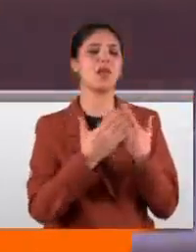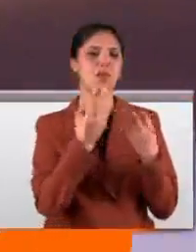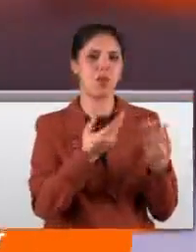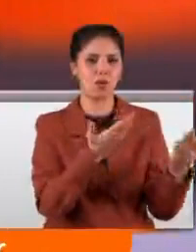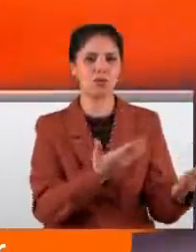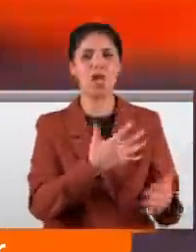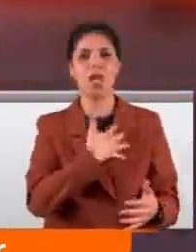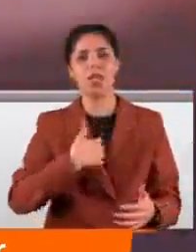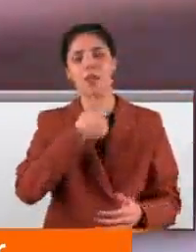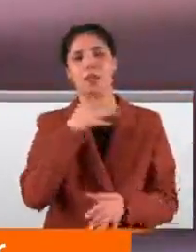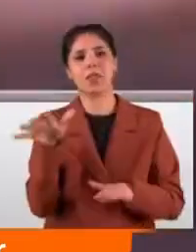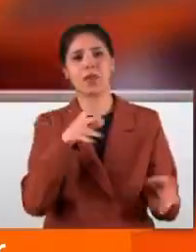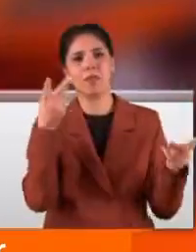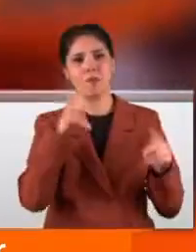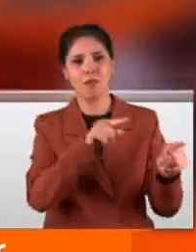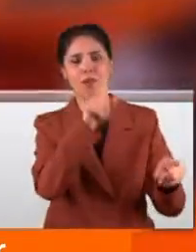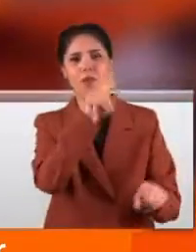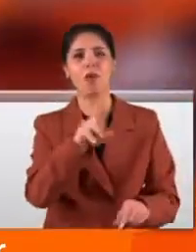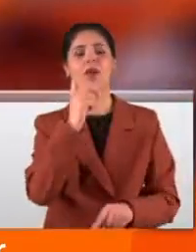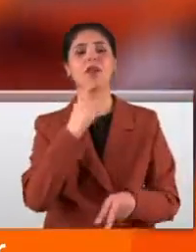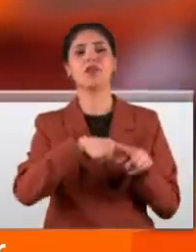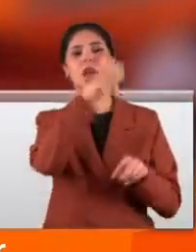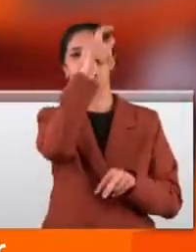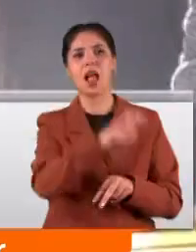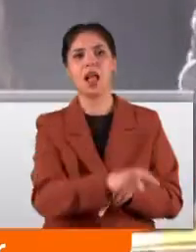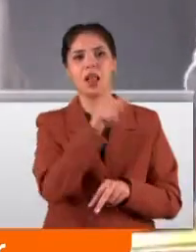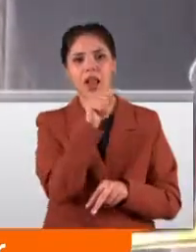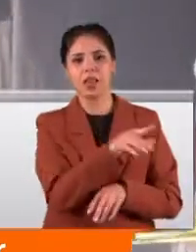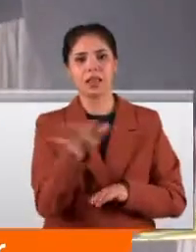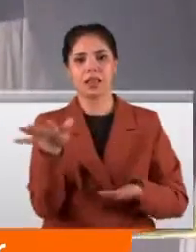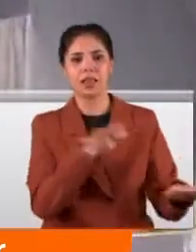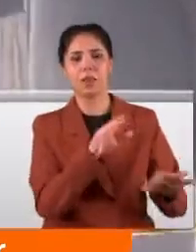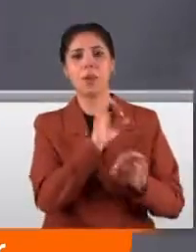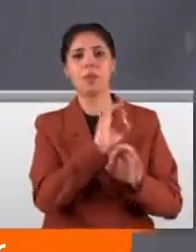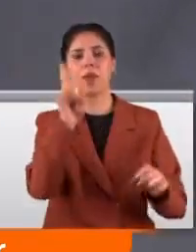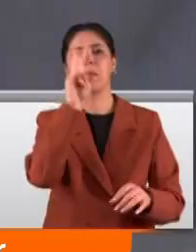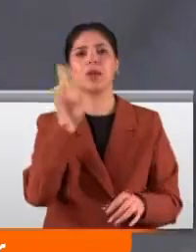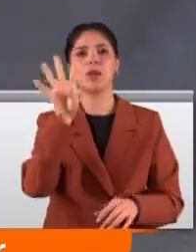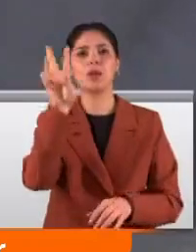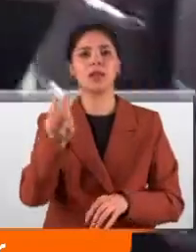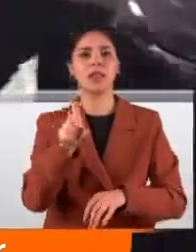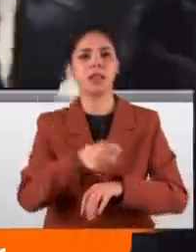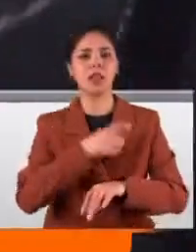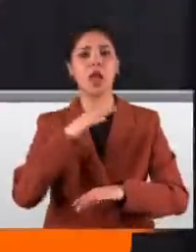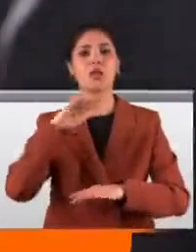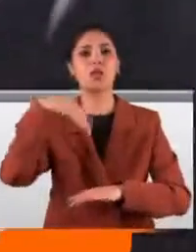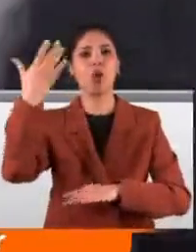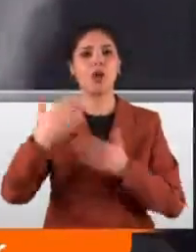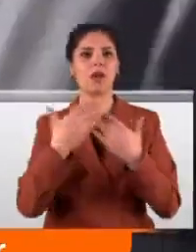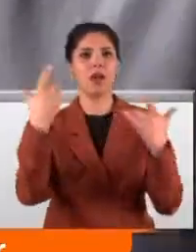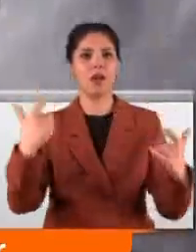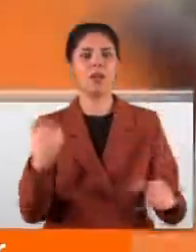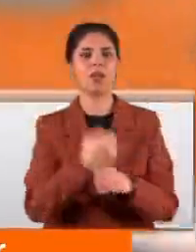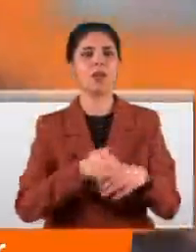babası depremde hayatını kaybetti. 17 yaşındaki Aleyna Ölmez depremden tam 248 saat sonra Kahramanmaraş'ta